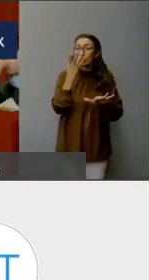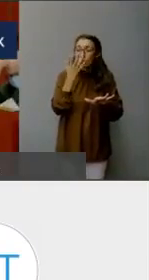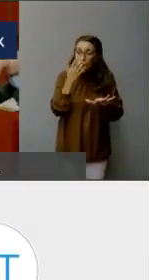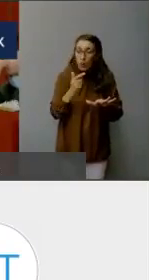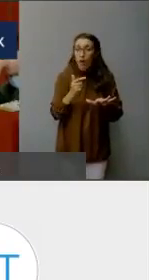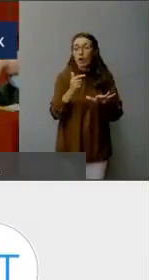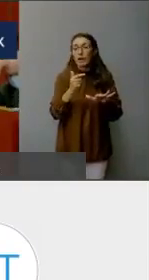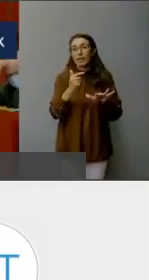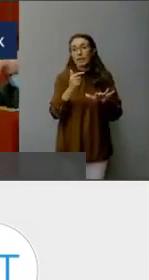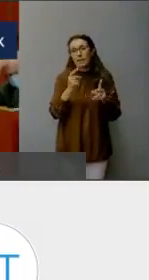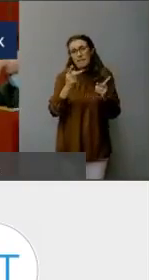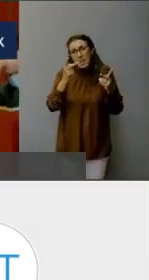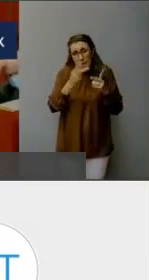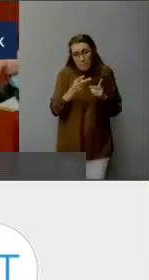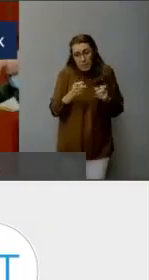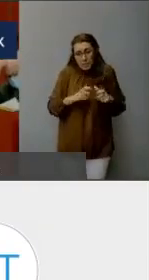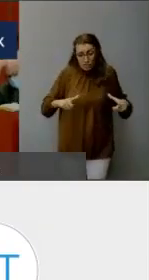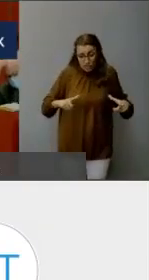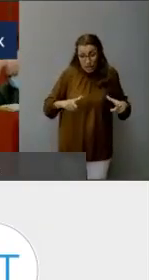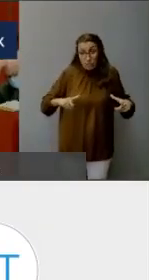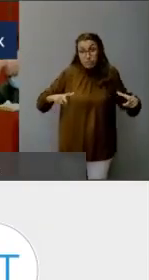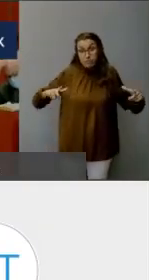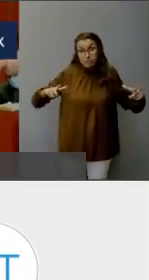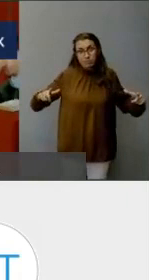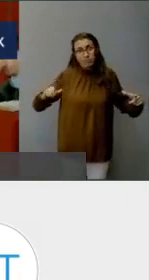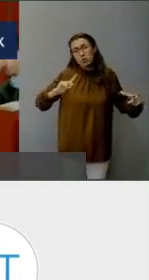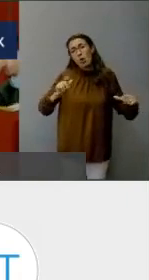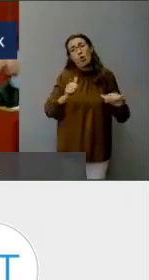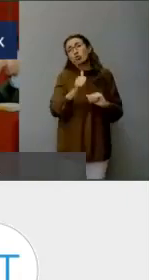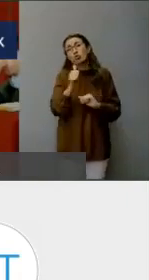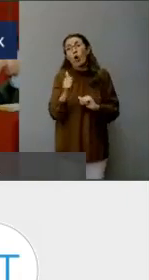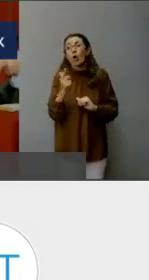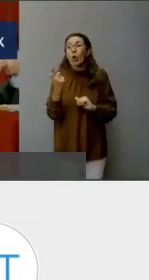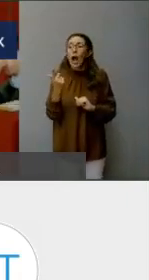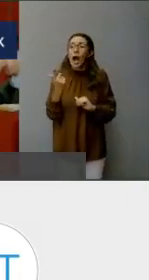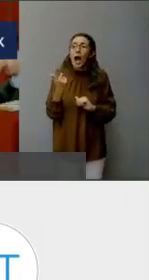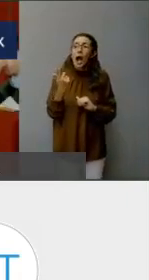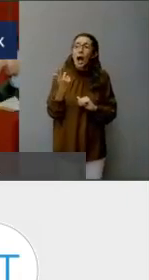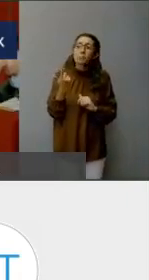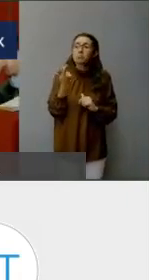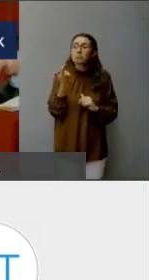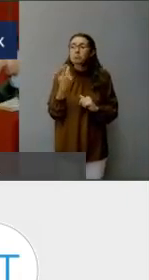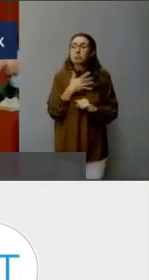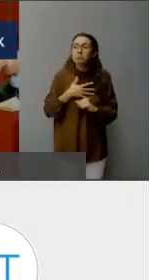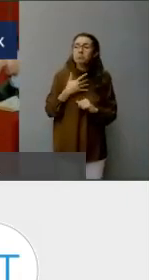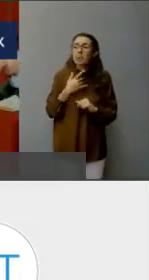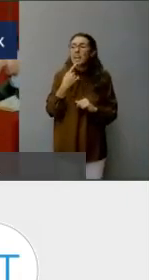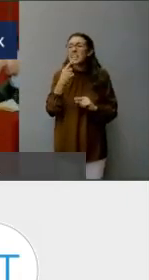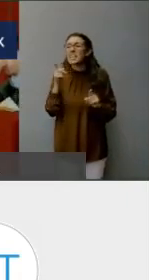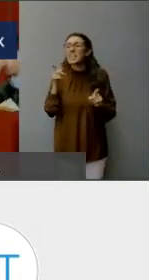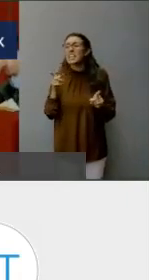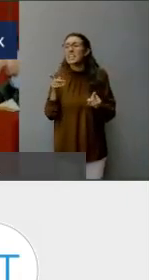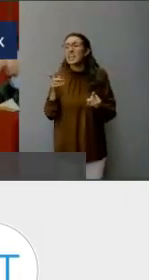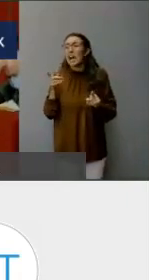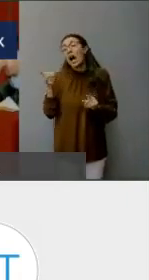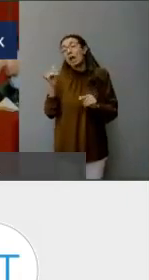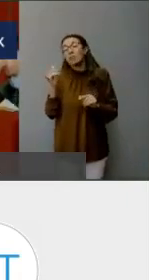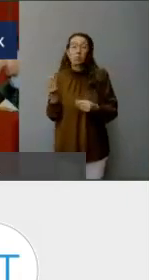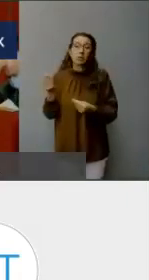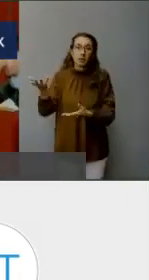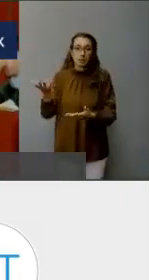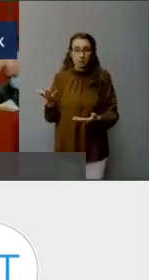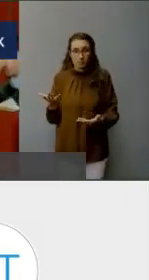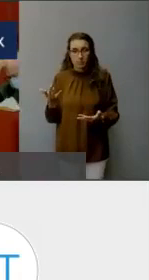per davvero una città e non quella di accontentare l'uno o l'altro ma di guardare all'interesse generale